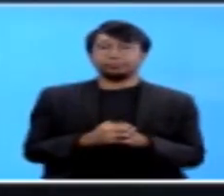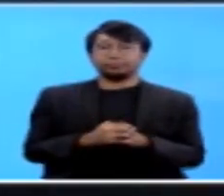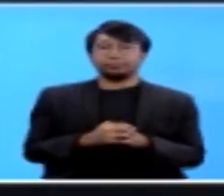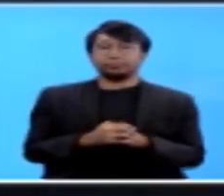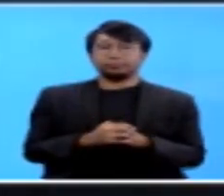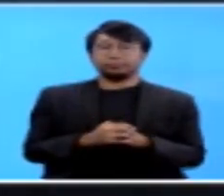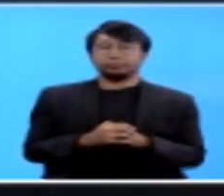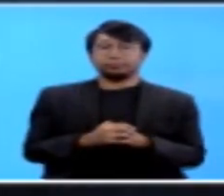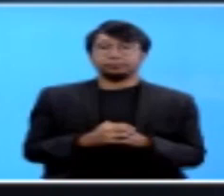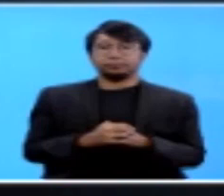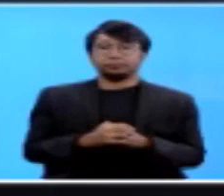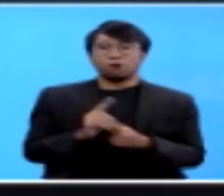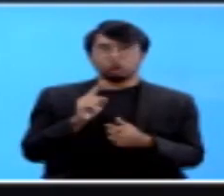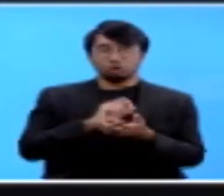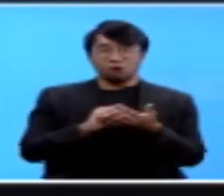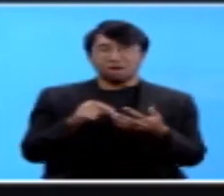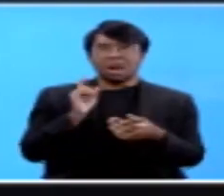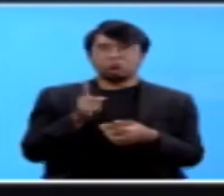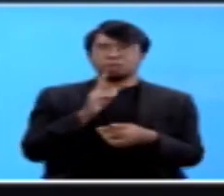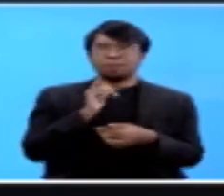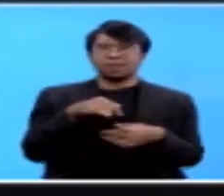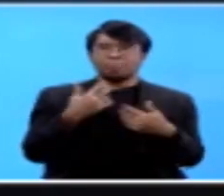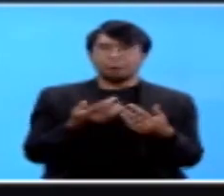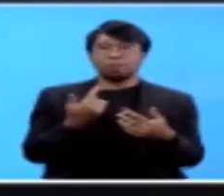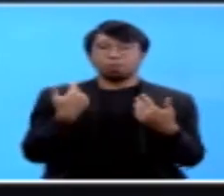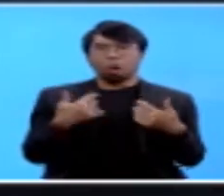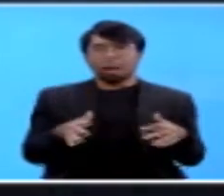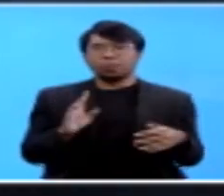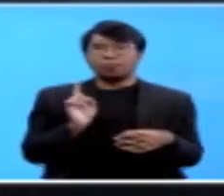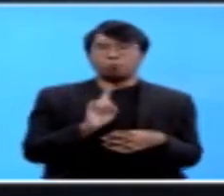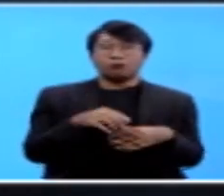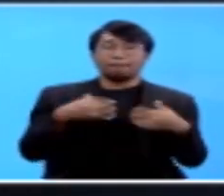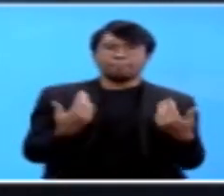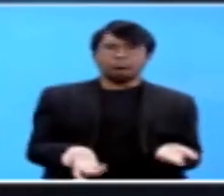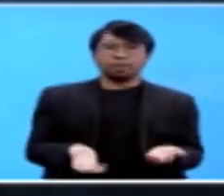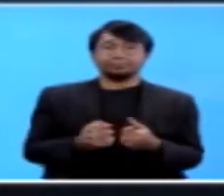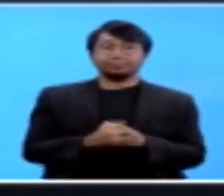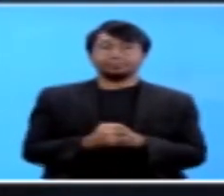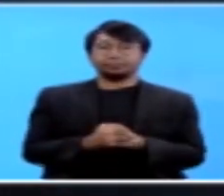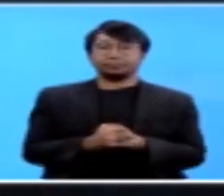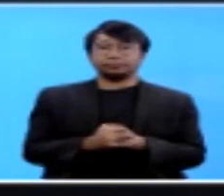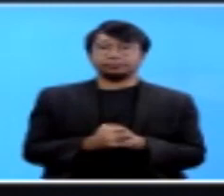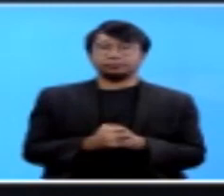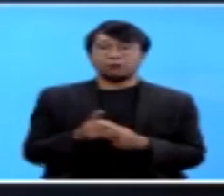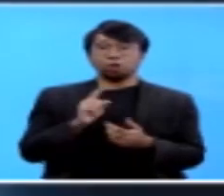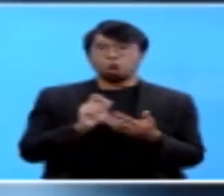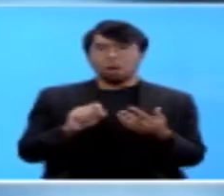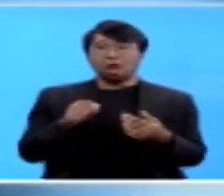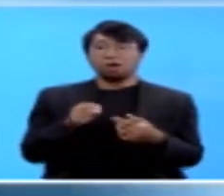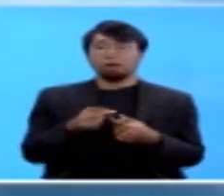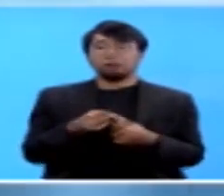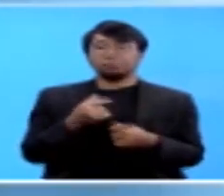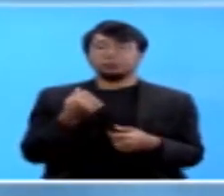berbuat seperti apa ya, yang boleh dan tidak boleh kita sepakati. Okay. Nah, jadi artinya gini, kalau sekolah kemudian melakukan sesuai